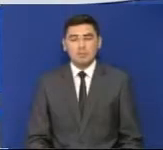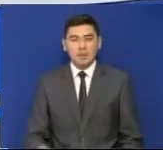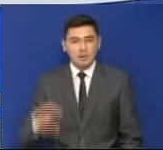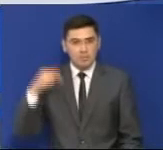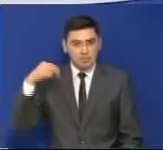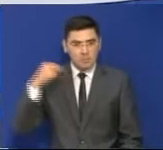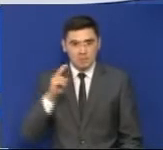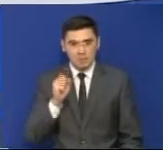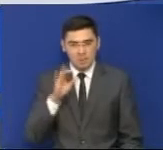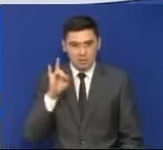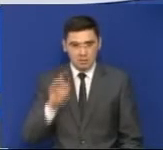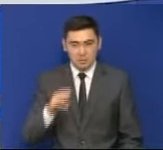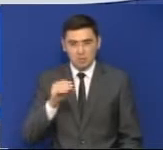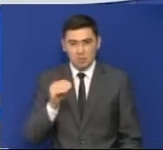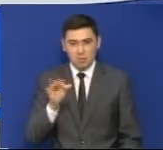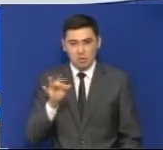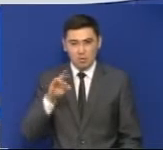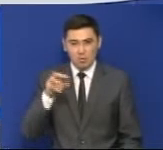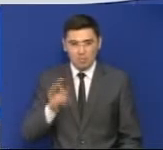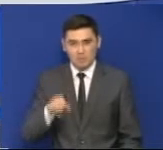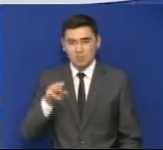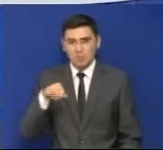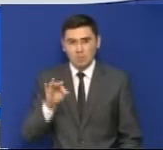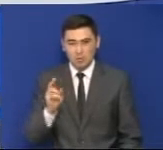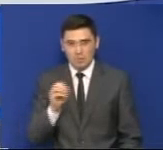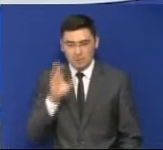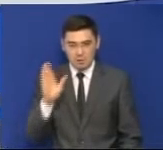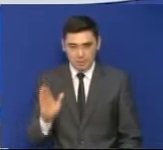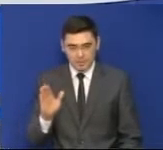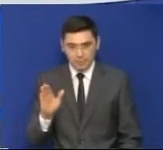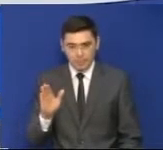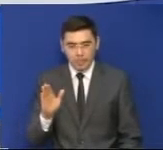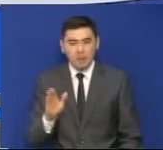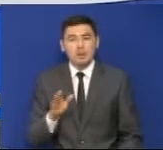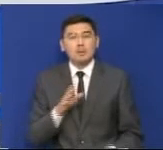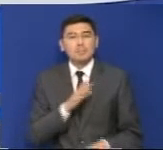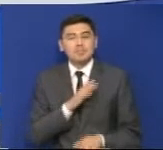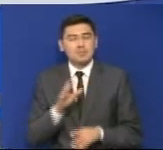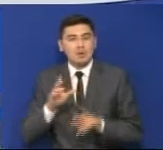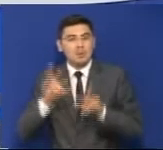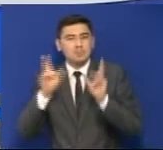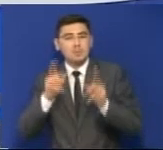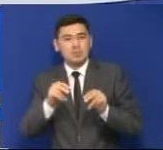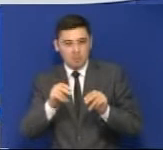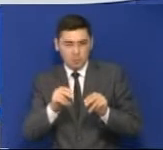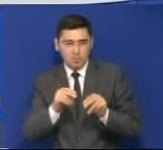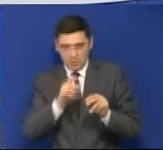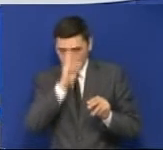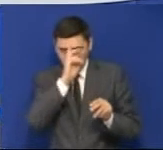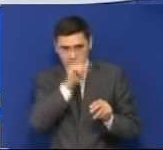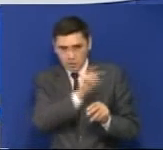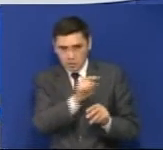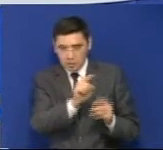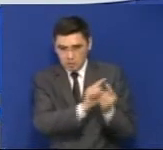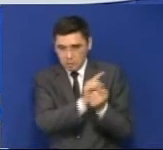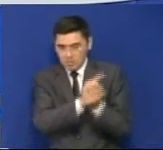Президент Қасым Жомарт Тоқаев өзінің сайлауалды бағдарламасында мемлекеттік қызметтің жаңартылуы тиіс деп мәлімдеген болатын.